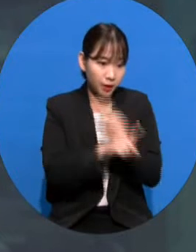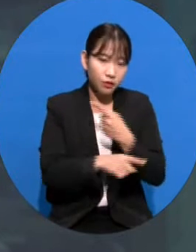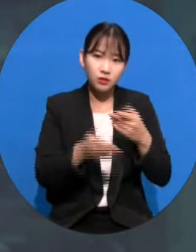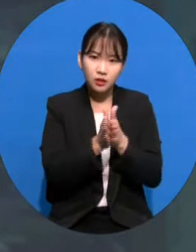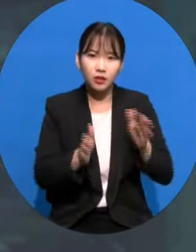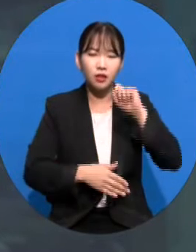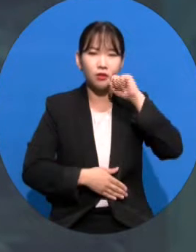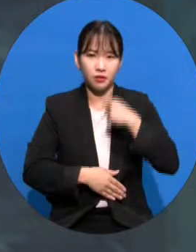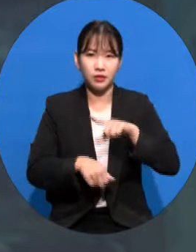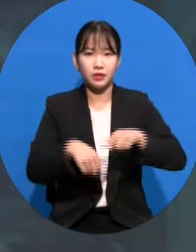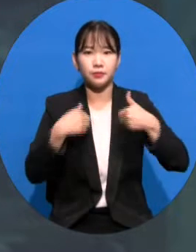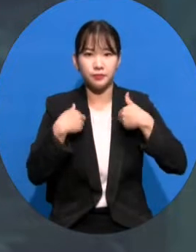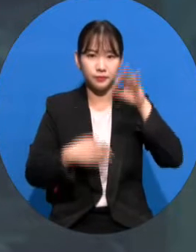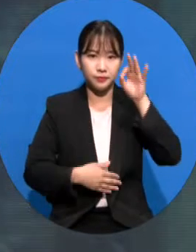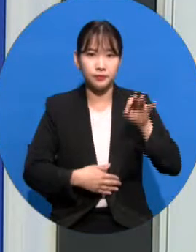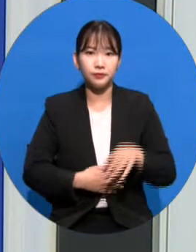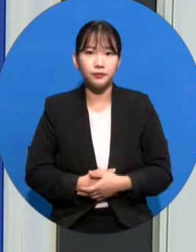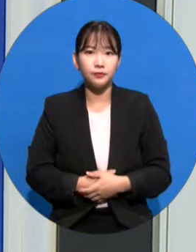보입니다 윤군 수 기자입니다